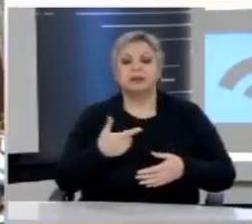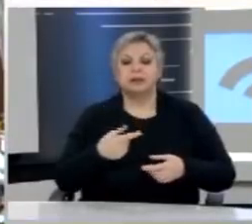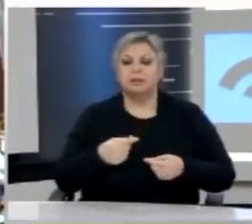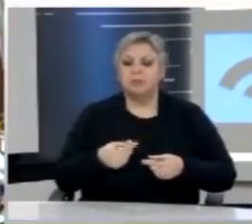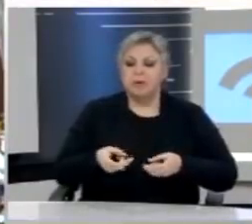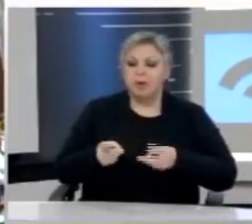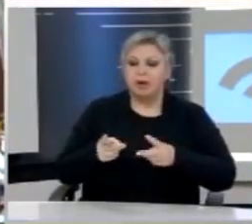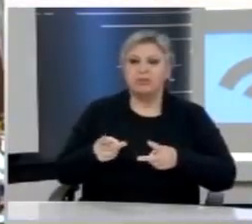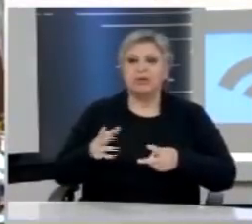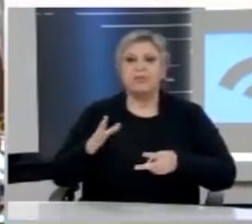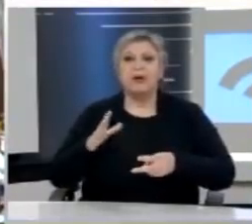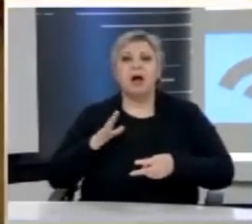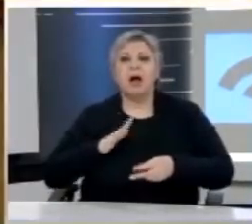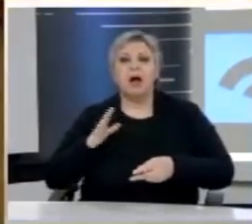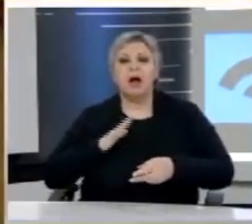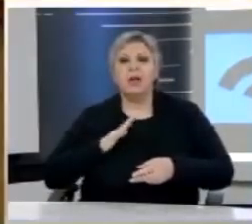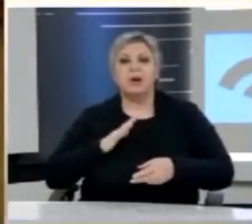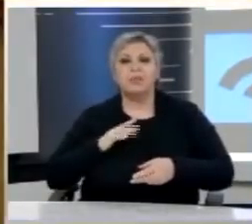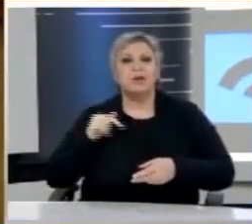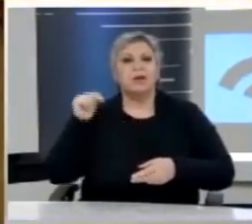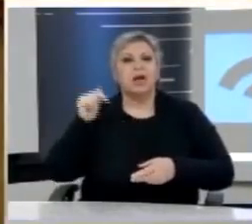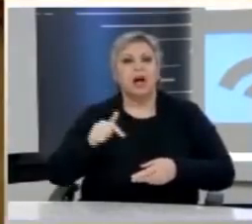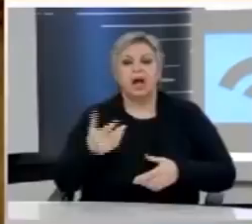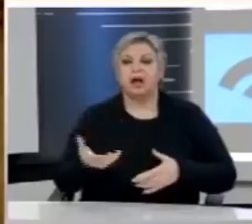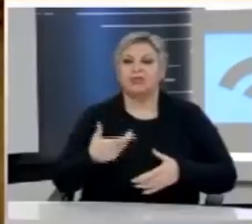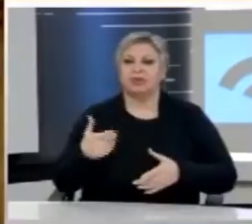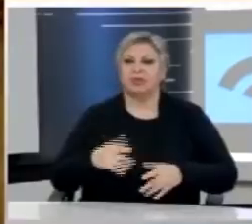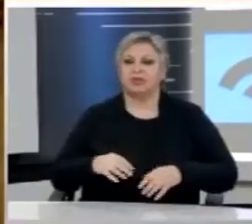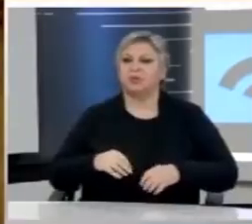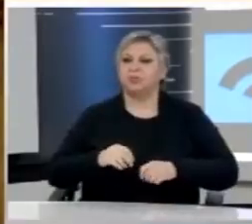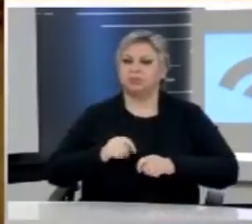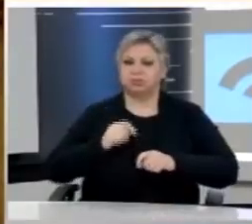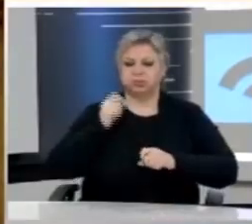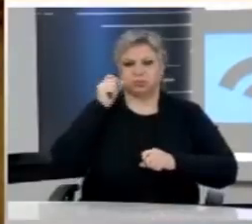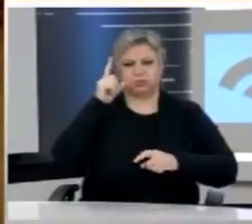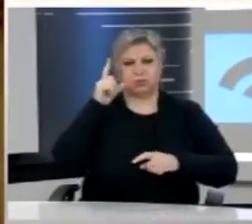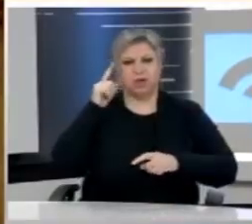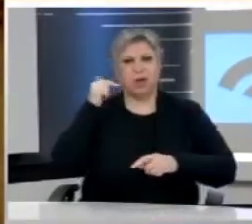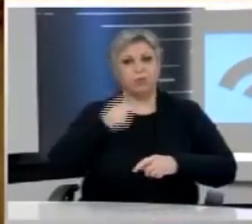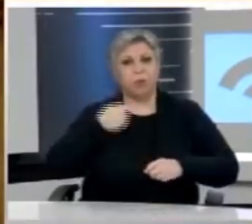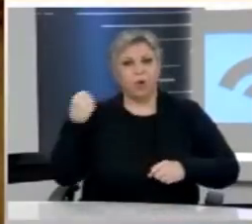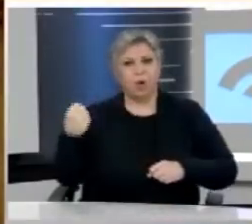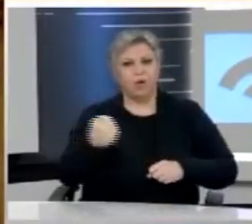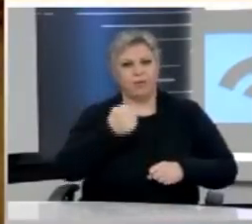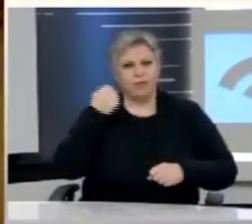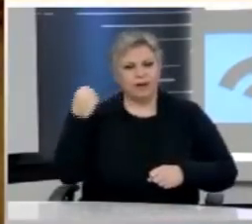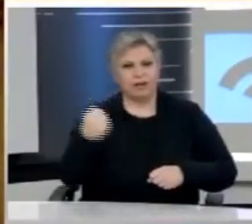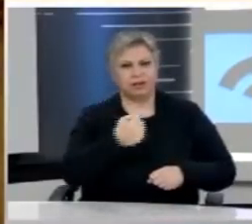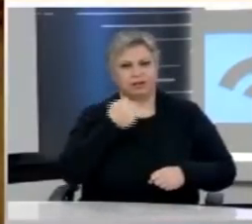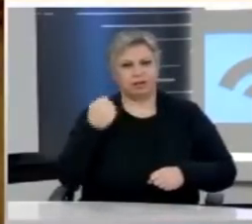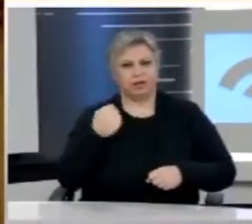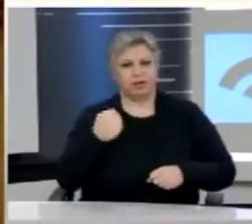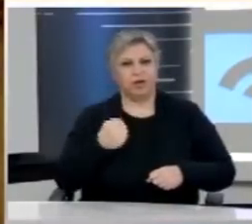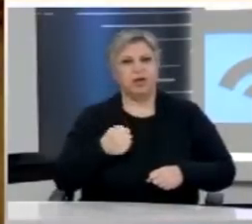με αντιδραστικά, οπισθοδρομικά συνθήματα, μορφώματα, άνοιξε το δρόμο για παραπέρα